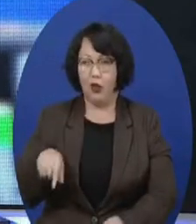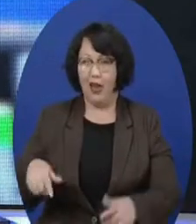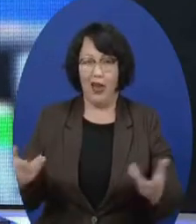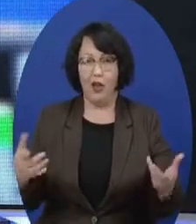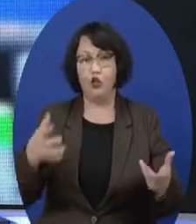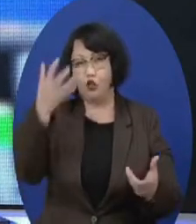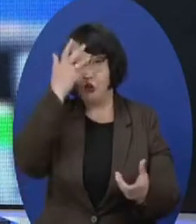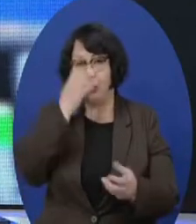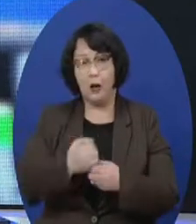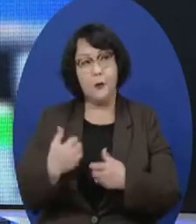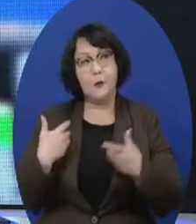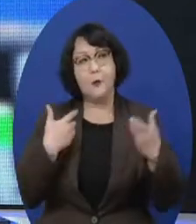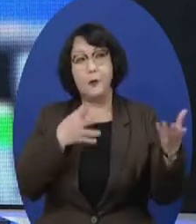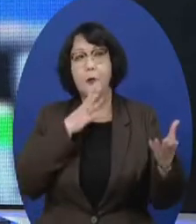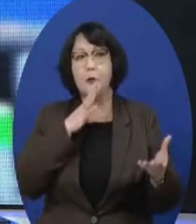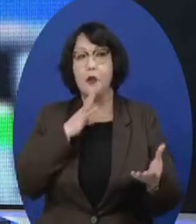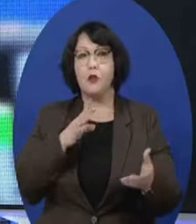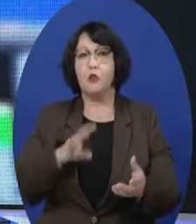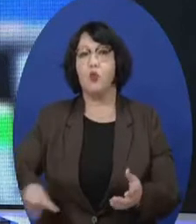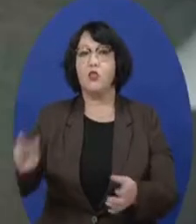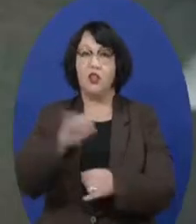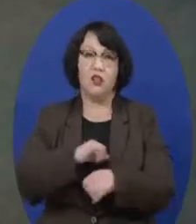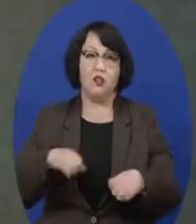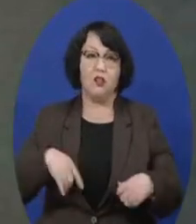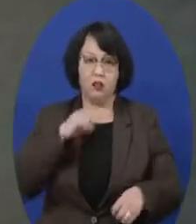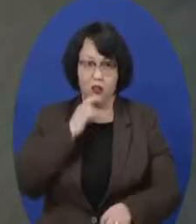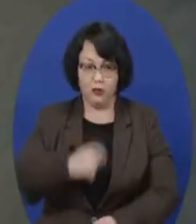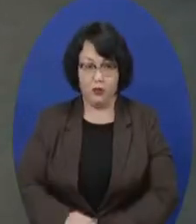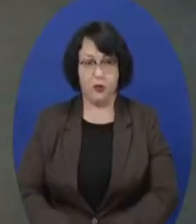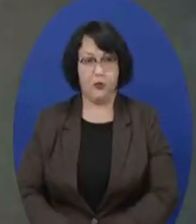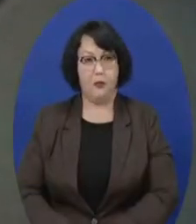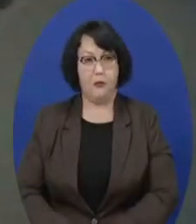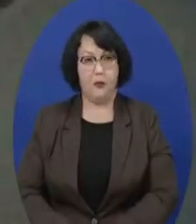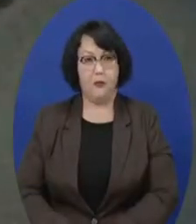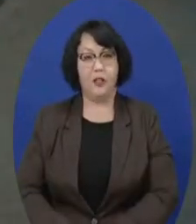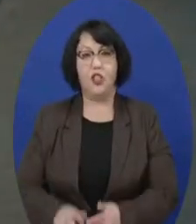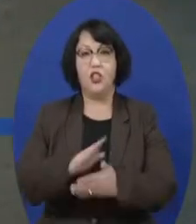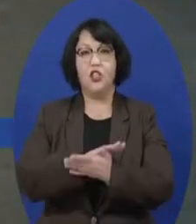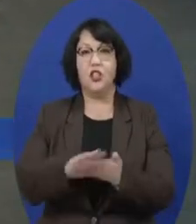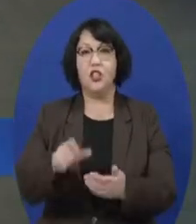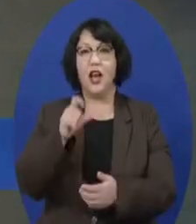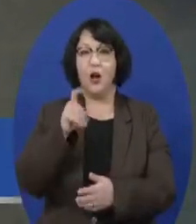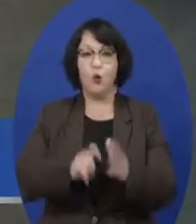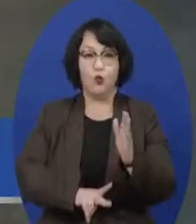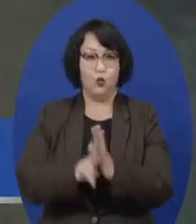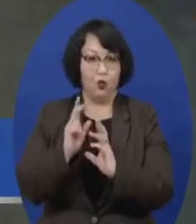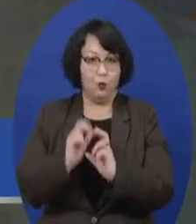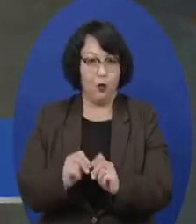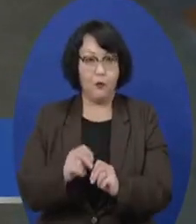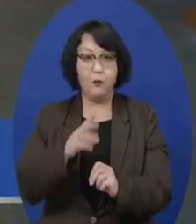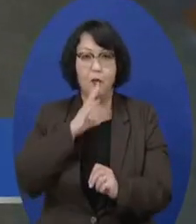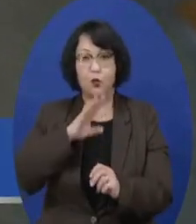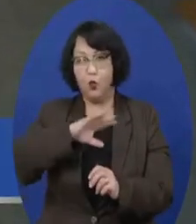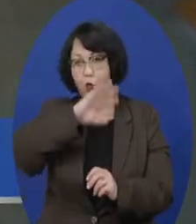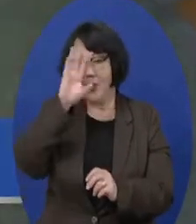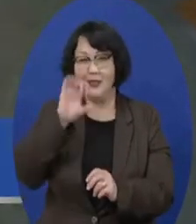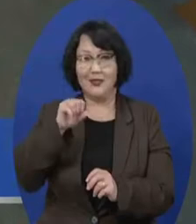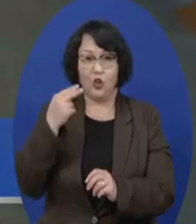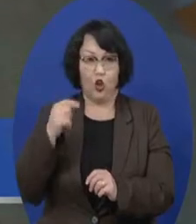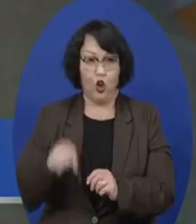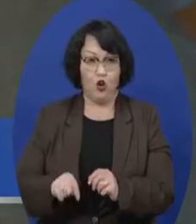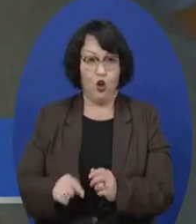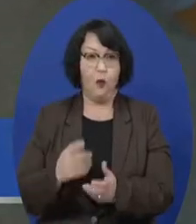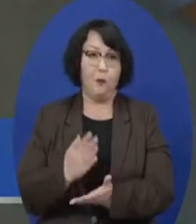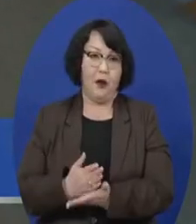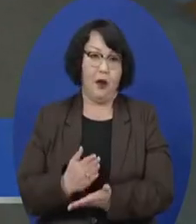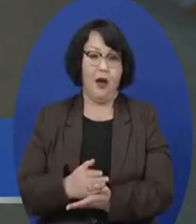шилжүүлэх саналыг орон нутгийнхан гаргасан байна. Шинэ их үүсвэртэй болтол энэ дулааны станцын одоо байгаа энэ